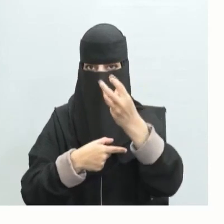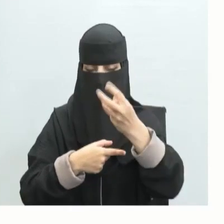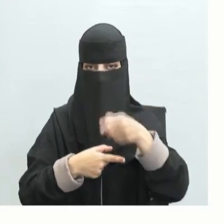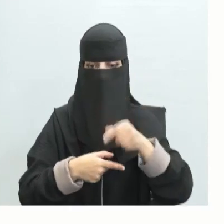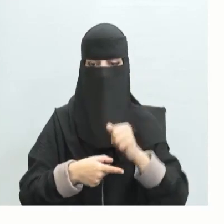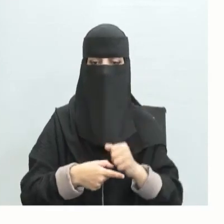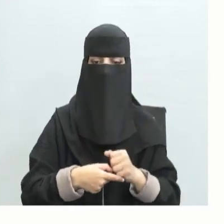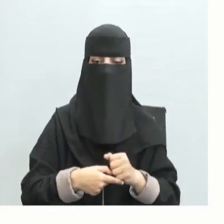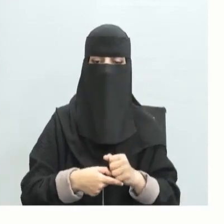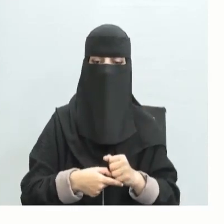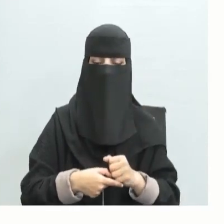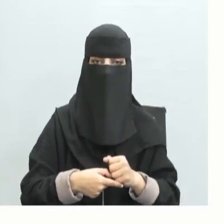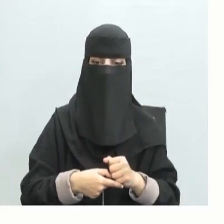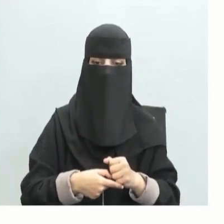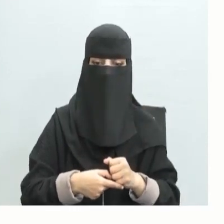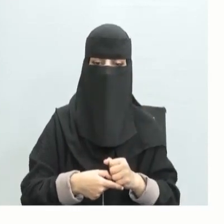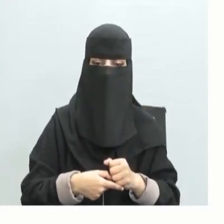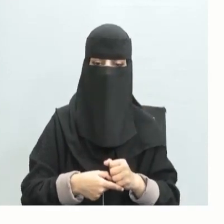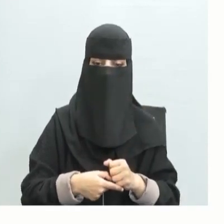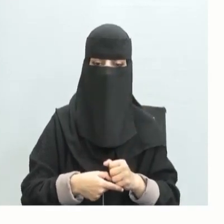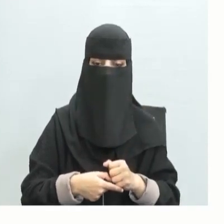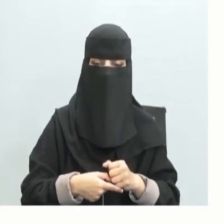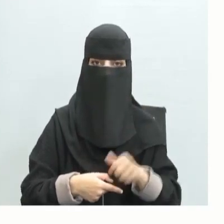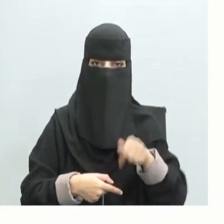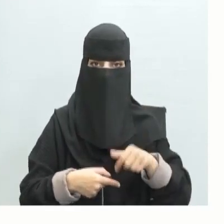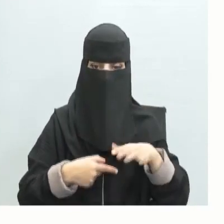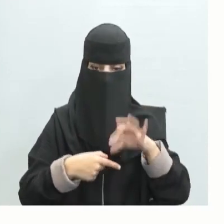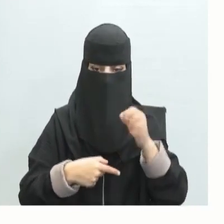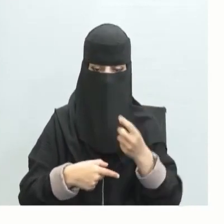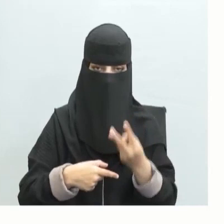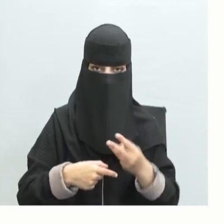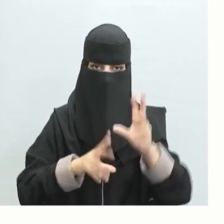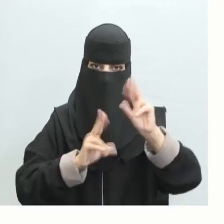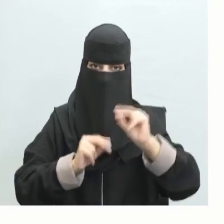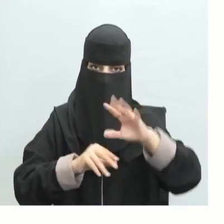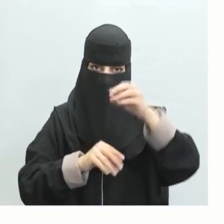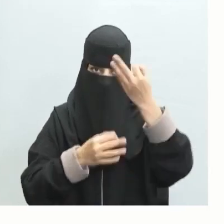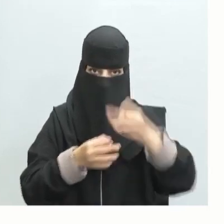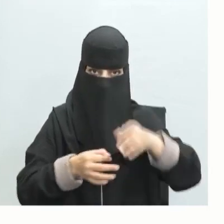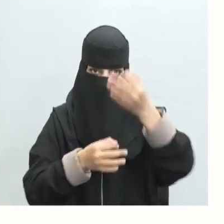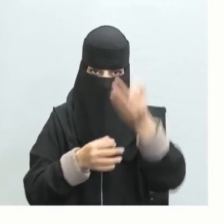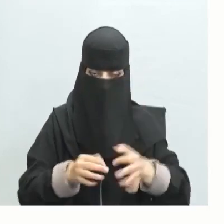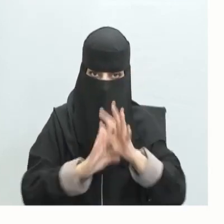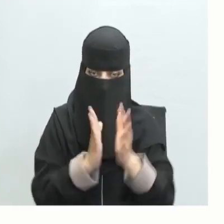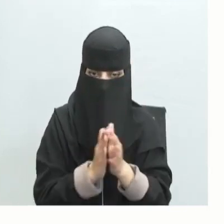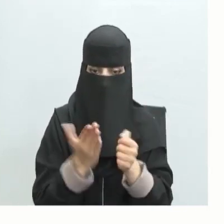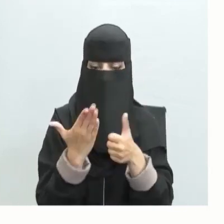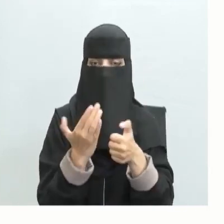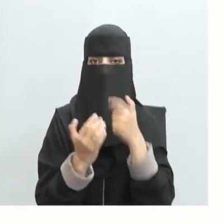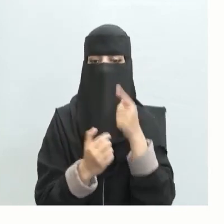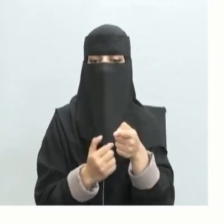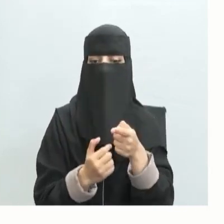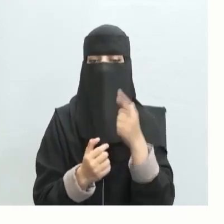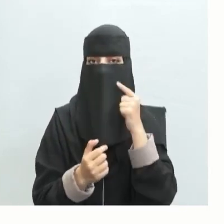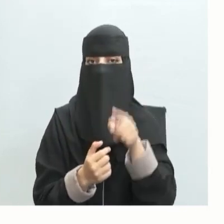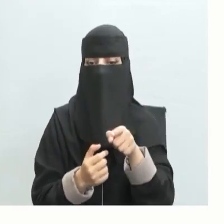30 هذه الزاويه فيه 30 فيكون الزاويه هذه كلها 60 تكون الزاويه هذه كلها 60